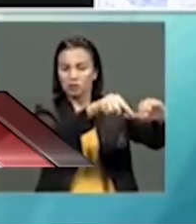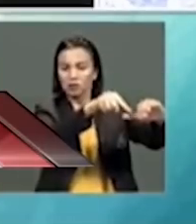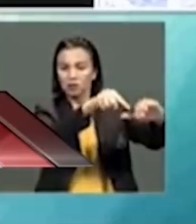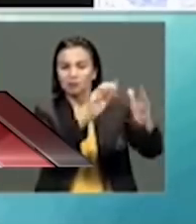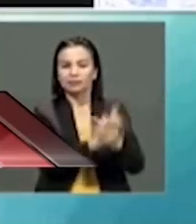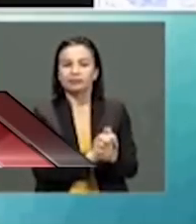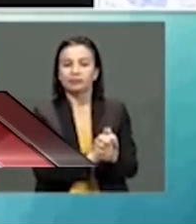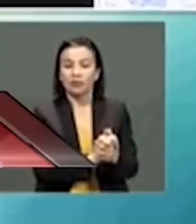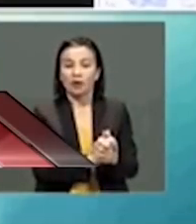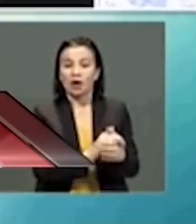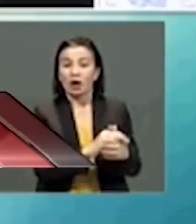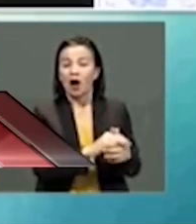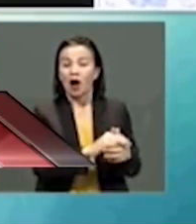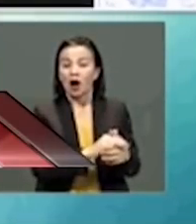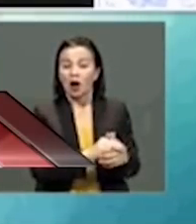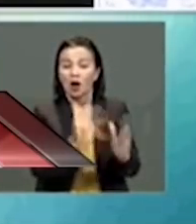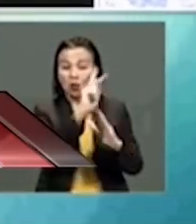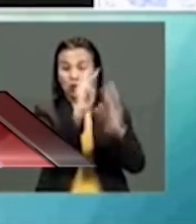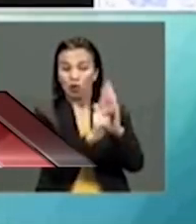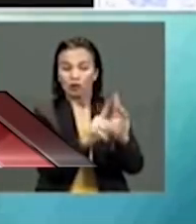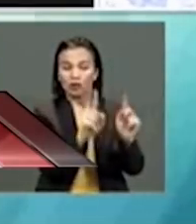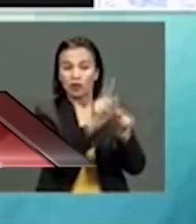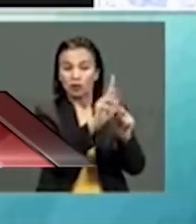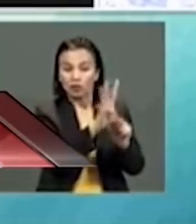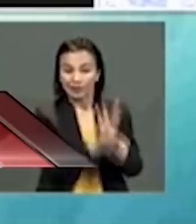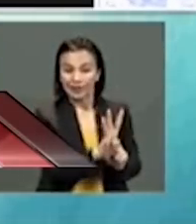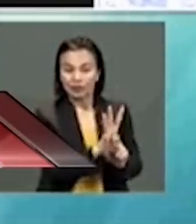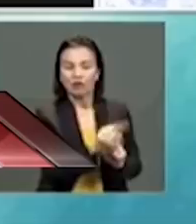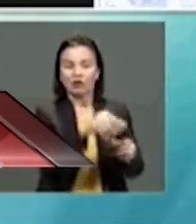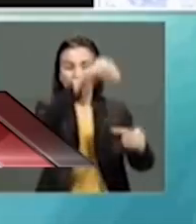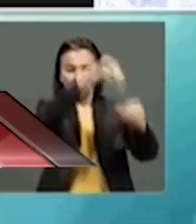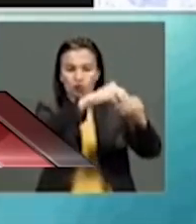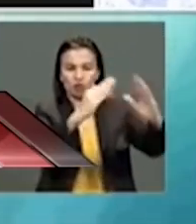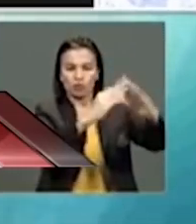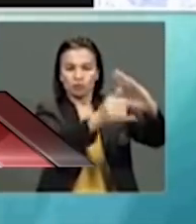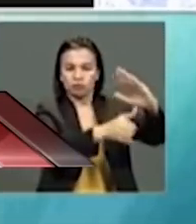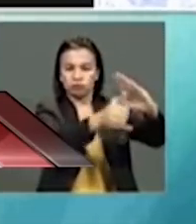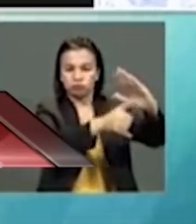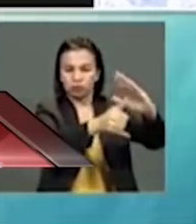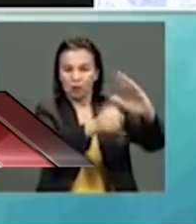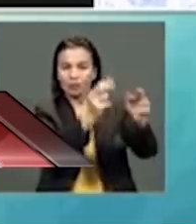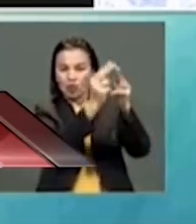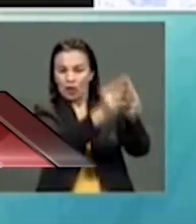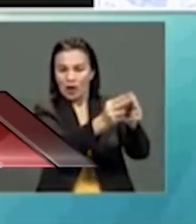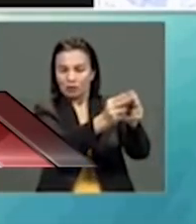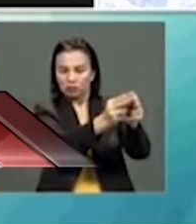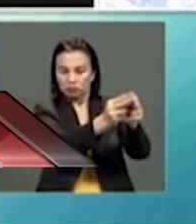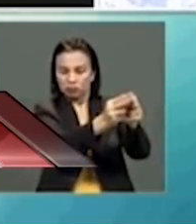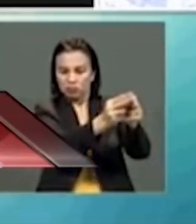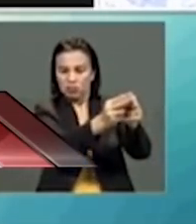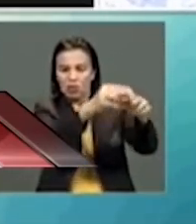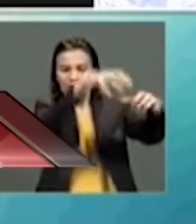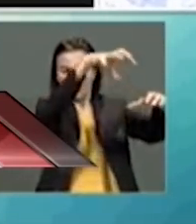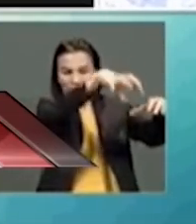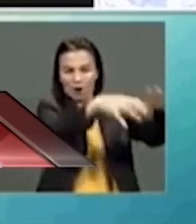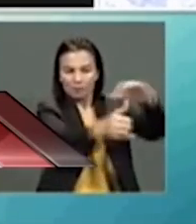ไม่โป๊ะแต่แบบนี้แต่ว่าเขาไม่แสดงอาการแต่ไปแพร่เชื้อเราจะรู้ไหม นั่นสิ เพราะเราจับได้ใช่ไหมว่ามันไม่แสดงอาการสำหรับคนแข็งแร